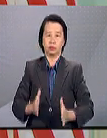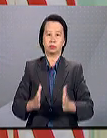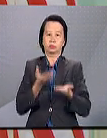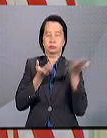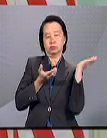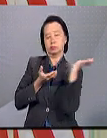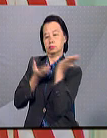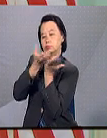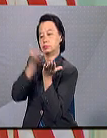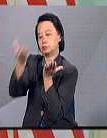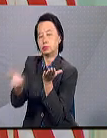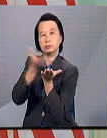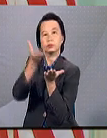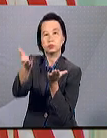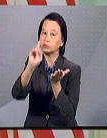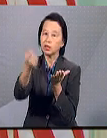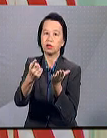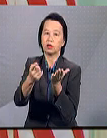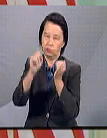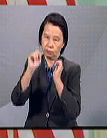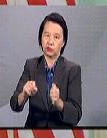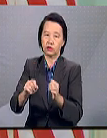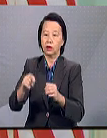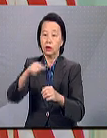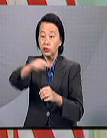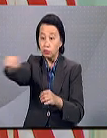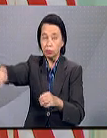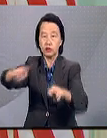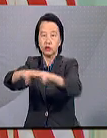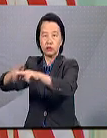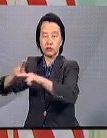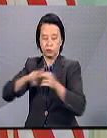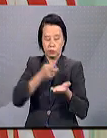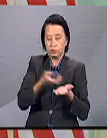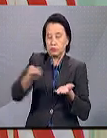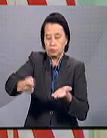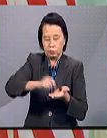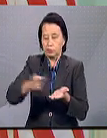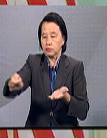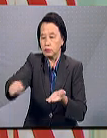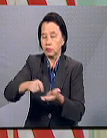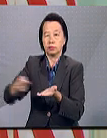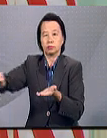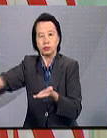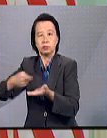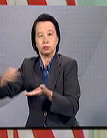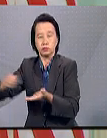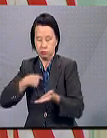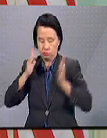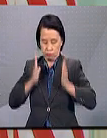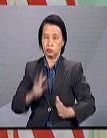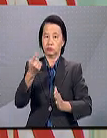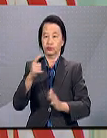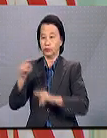ini yang servekan makanan untuk memasukkan lauk, sayur dan sebagainya di dalam pinggan. Jadi